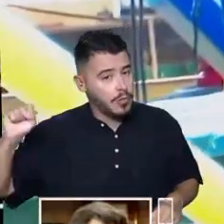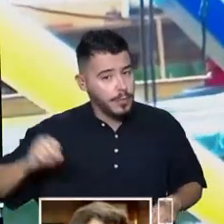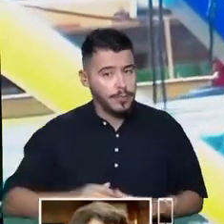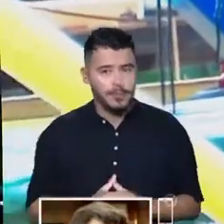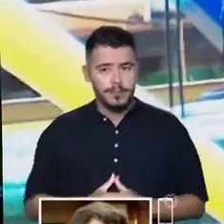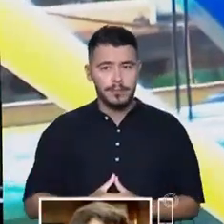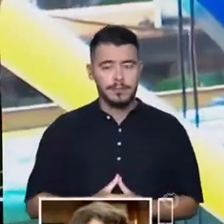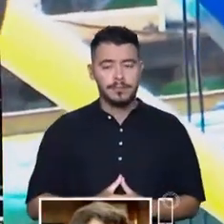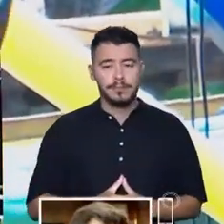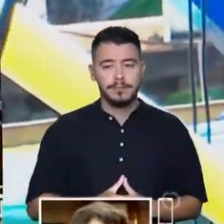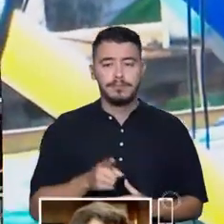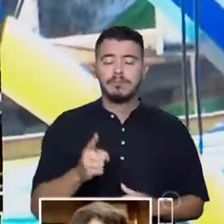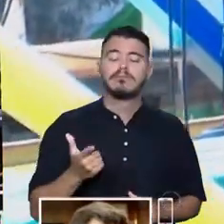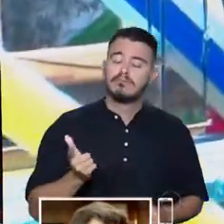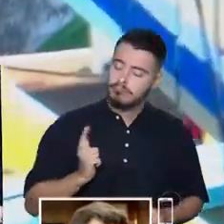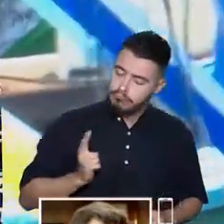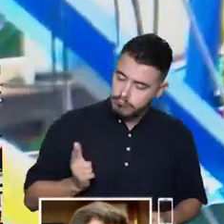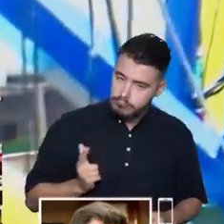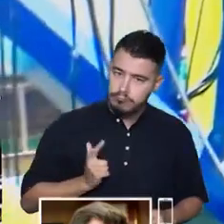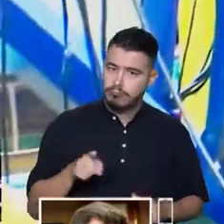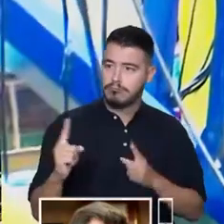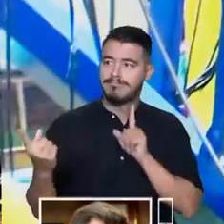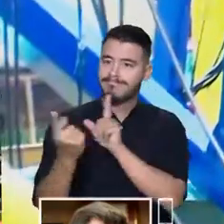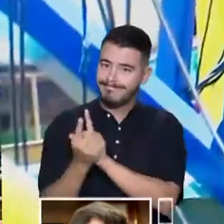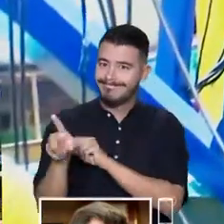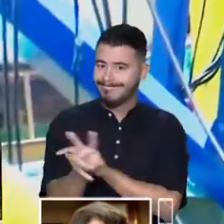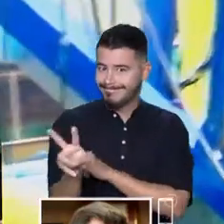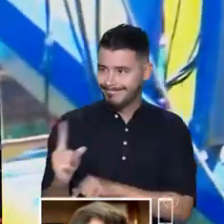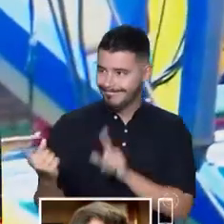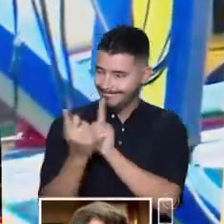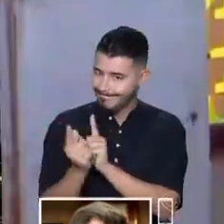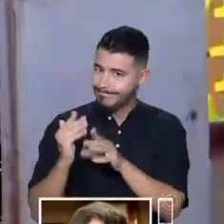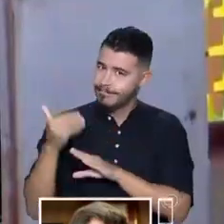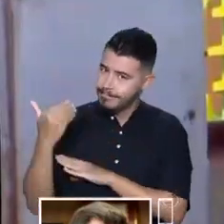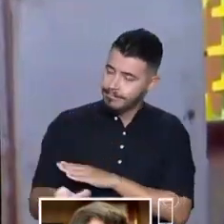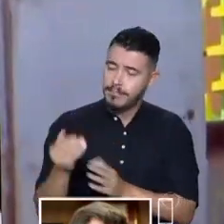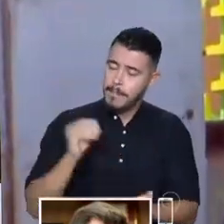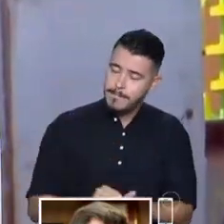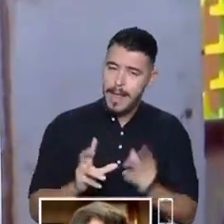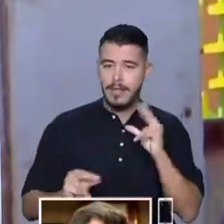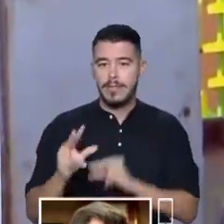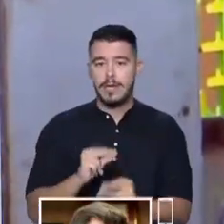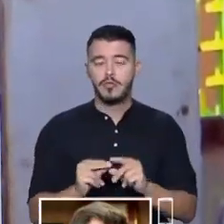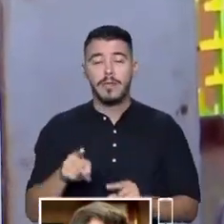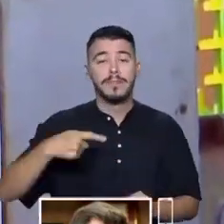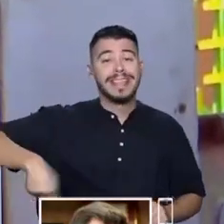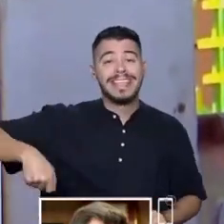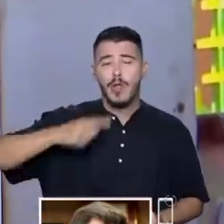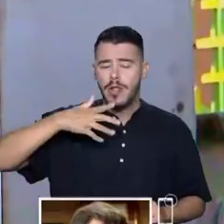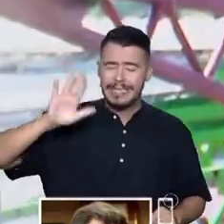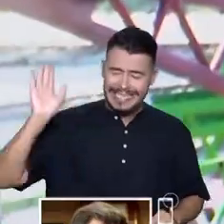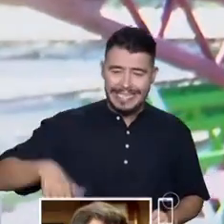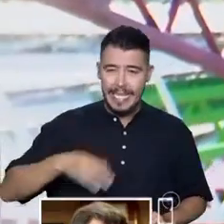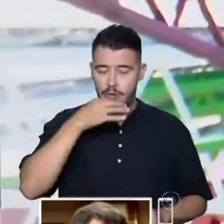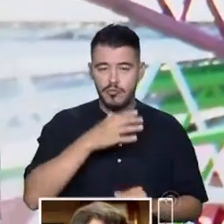και τη συνάντηση τη δική σας μαζί του και θα τα ξαναπούμε, γιατί η υπόθεση είναι πραγματικά πολύ σοβαρή. Θέλω να εκφράσω την οτήνη μου στην οικογένεια του θύματος, γιατί ατύχημα